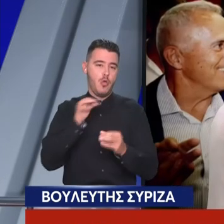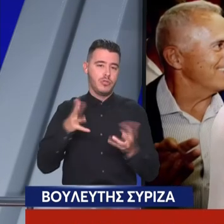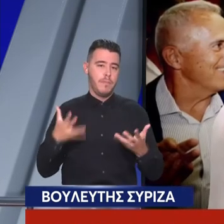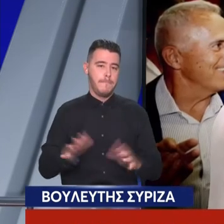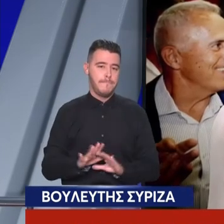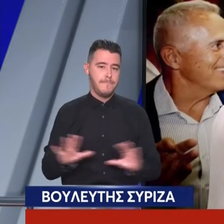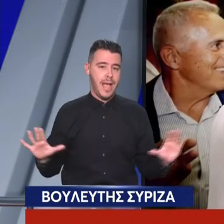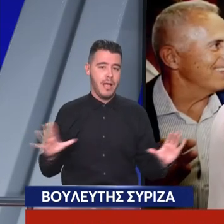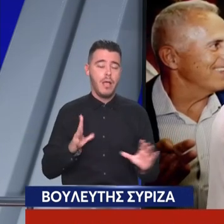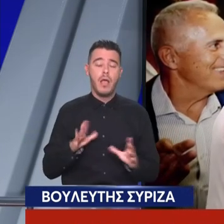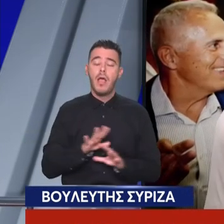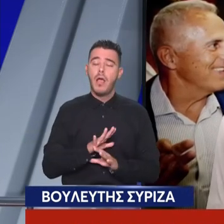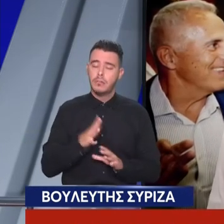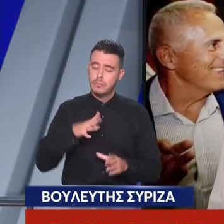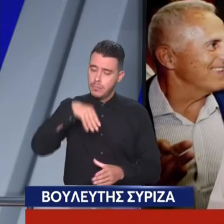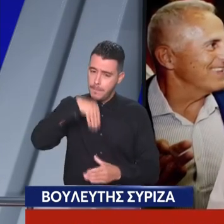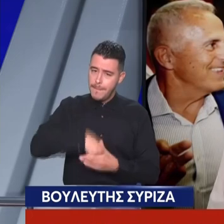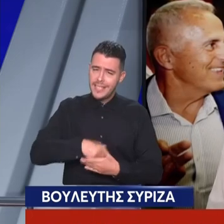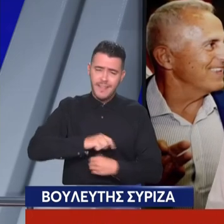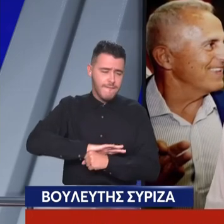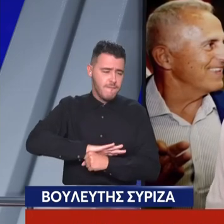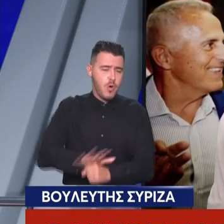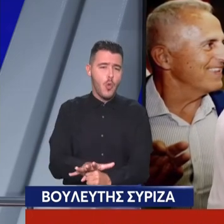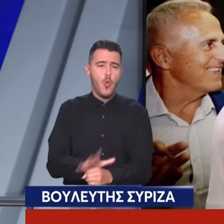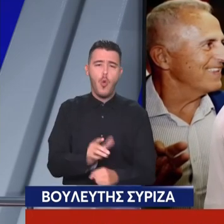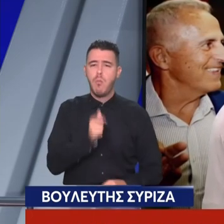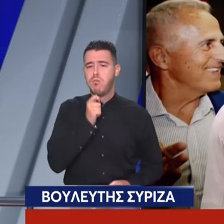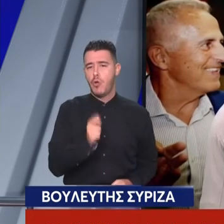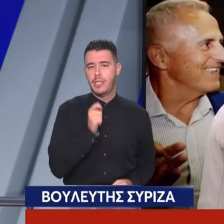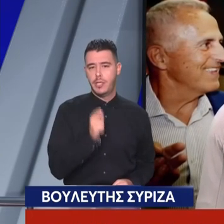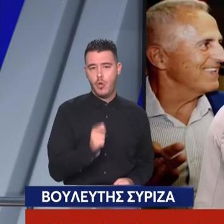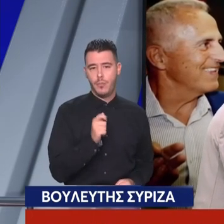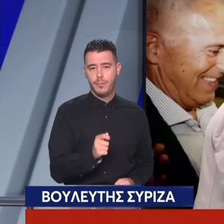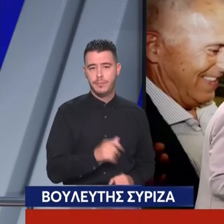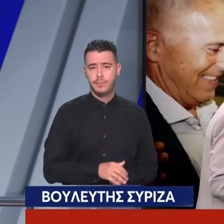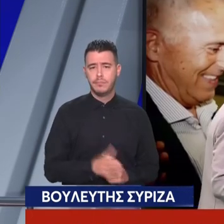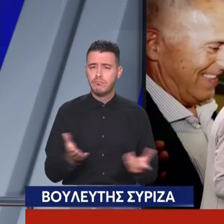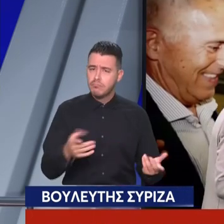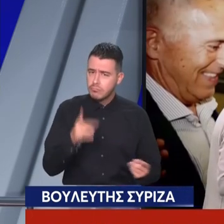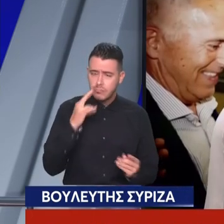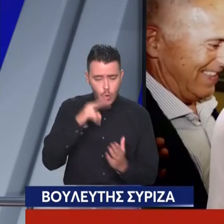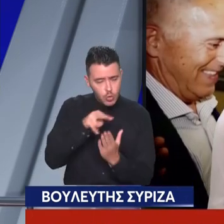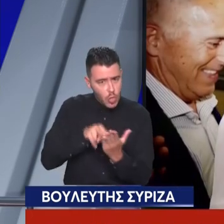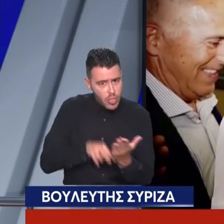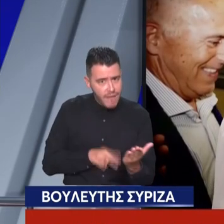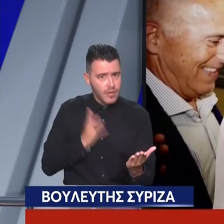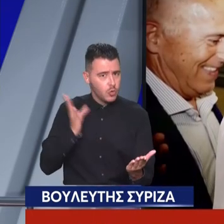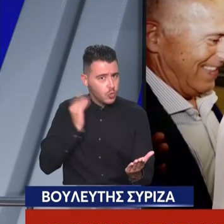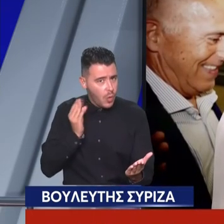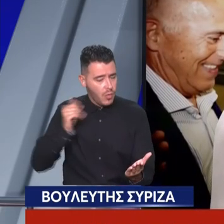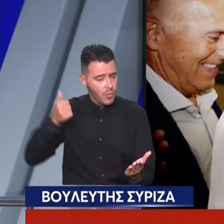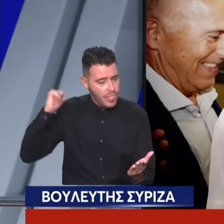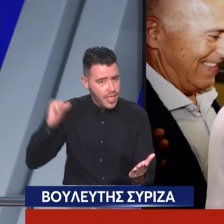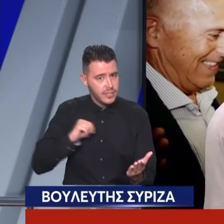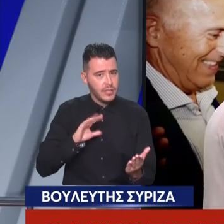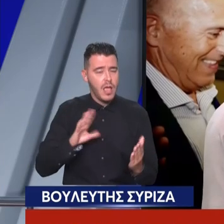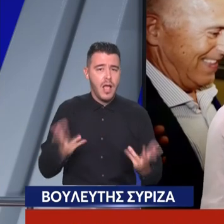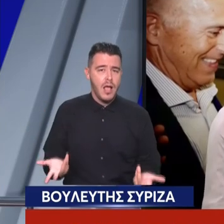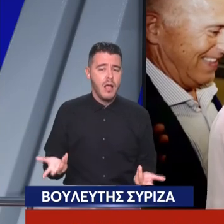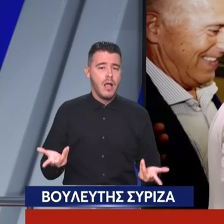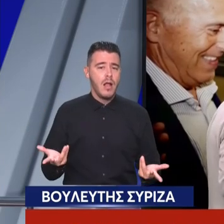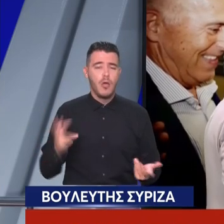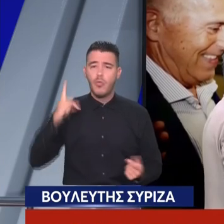γεμάτη πολιτική, γεμάτη νοήματα και με μια σαφή παραπομπή στη διακήρυξή μας. Έχω το εξής. Ως ζήτημα. Δεν ξέρω